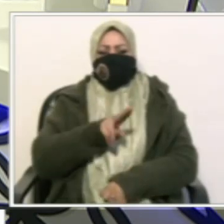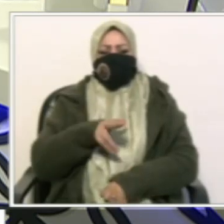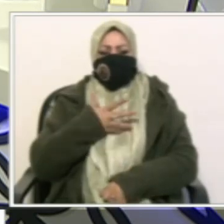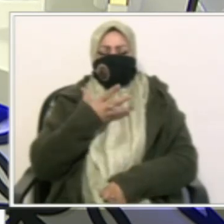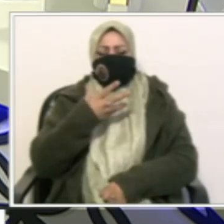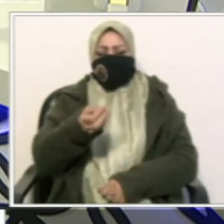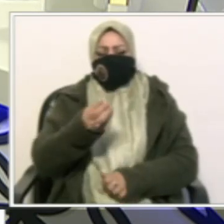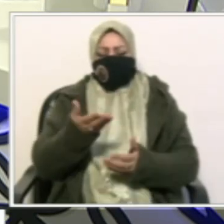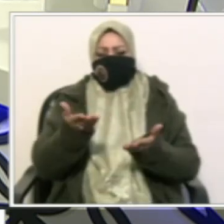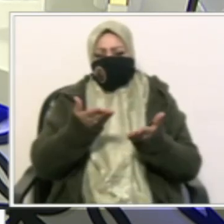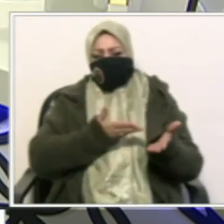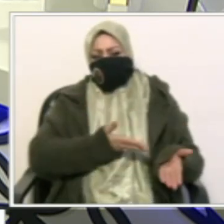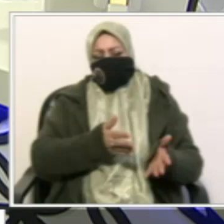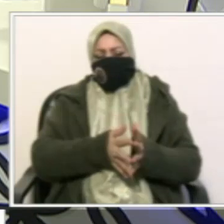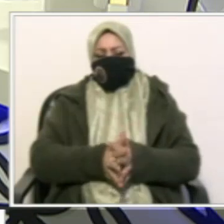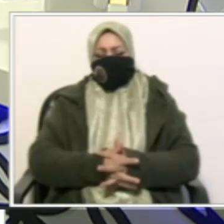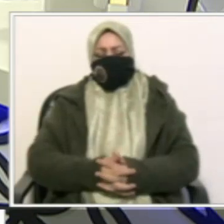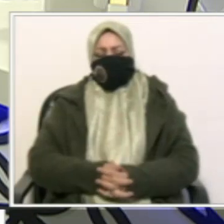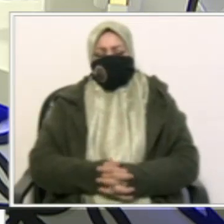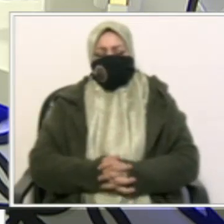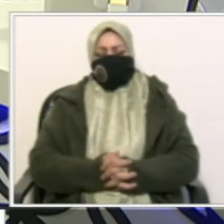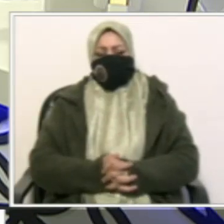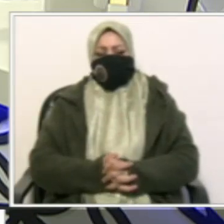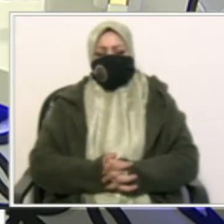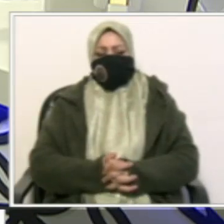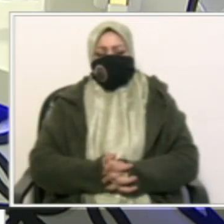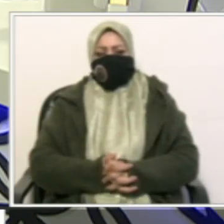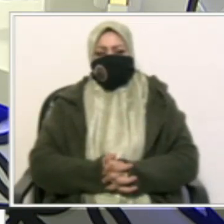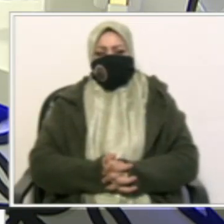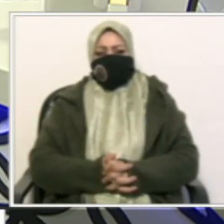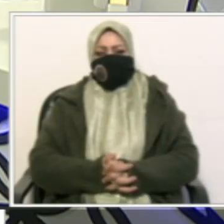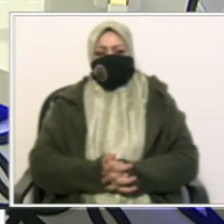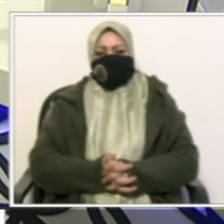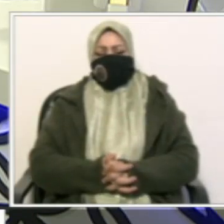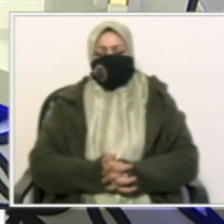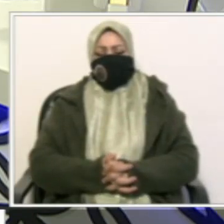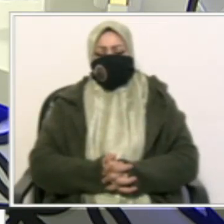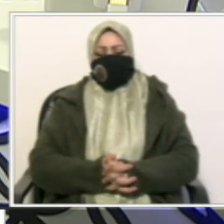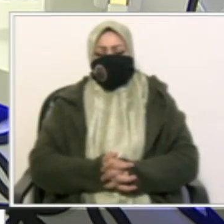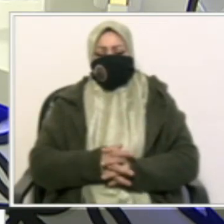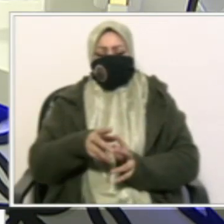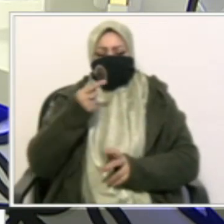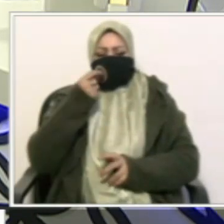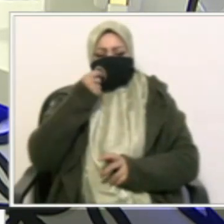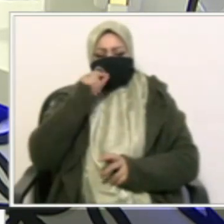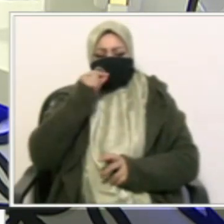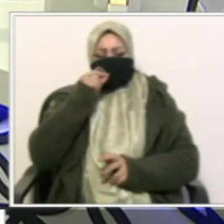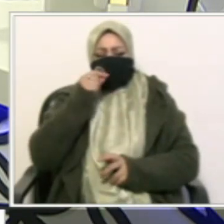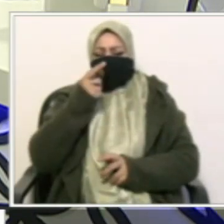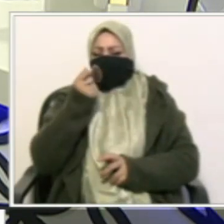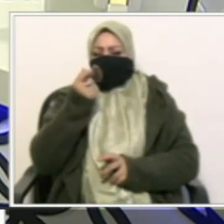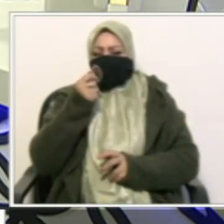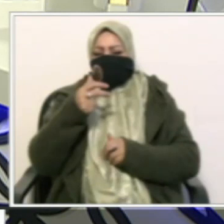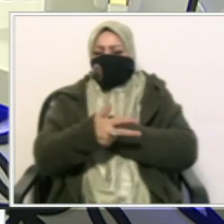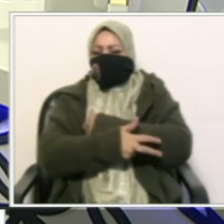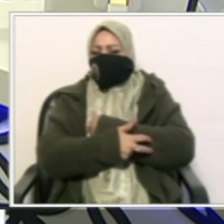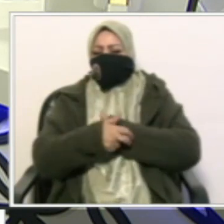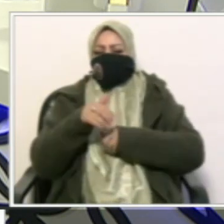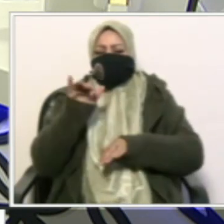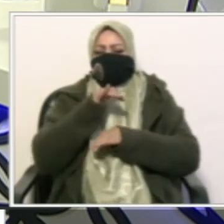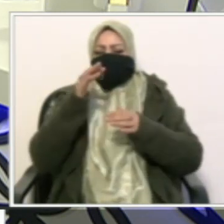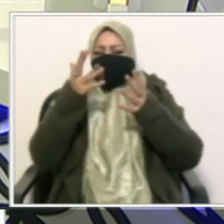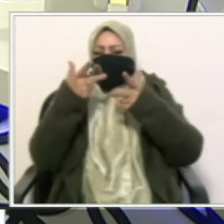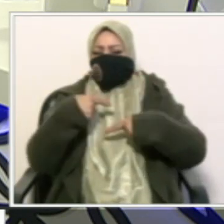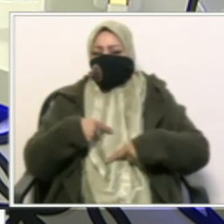الزكاة في زيت الزيتون. إيه. تنين مثل قداش النسبة العشر